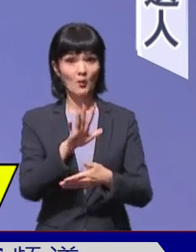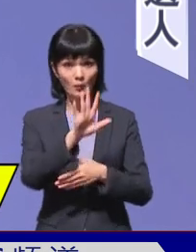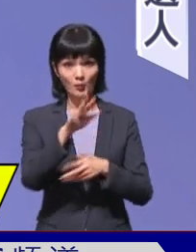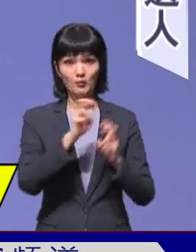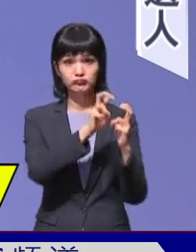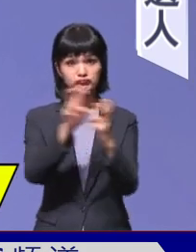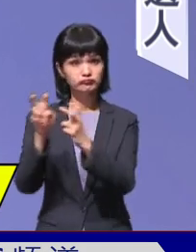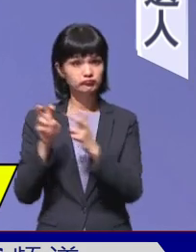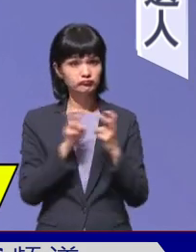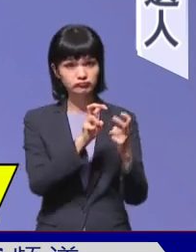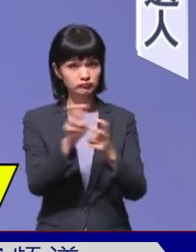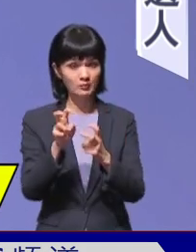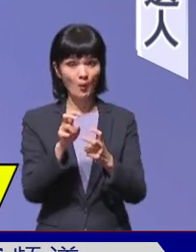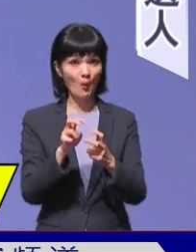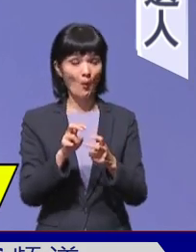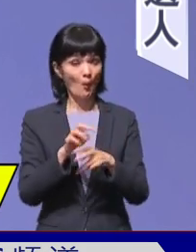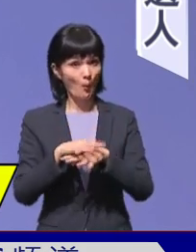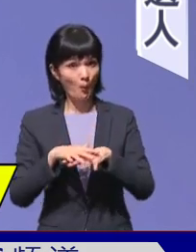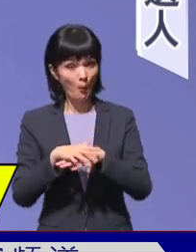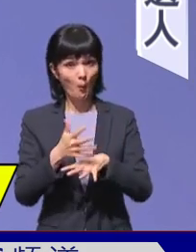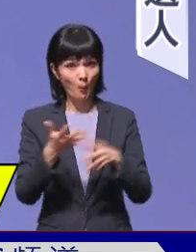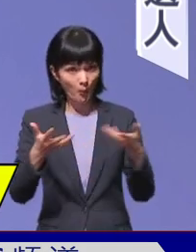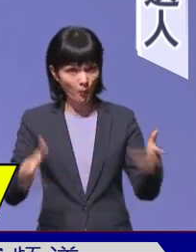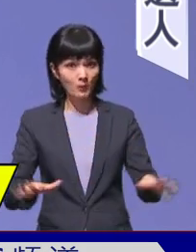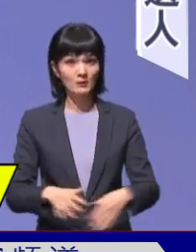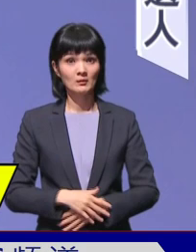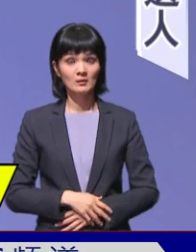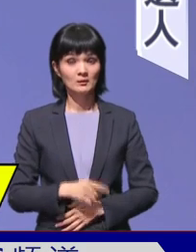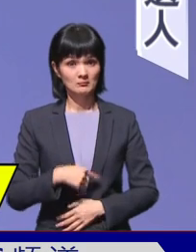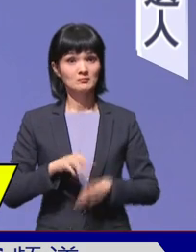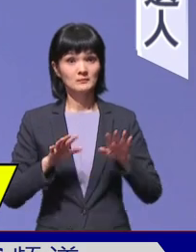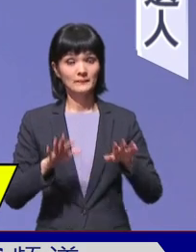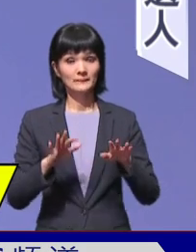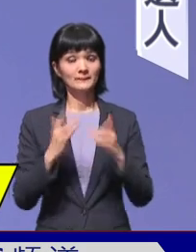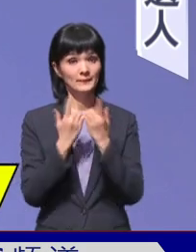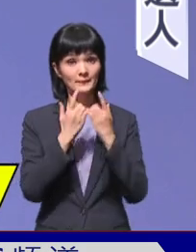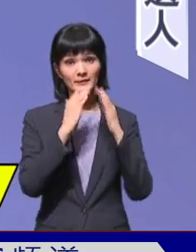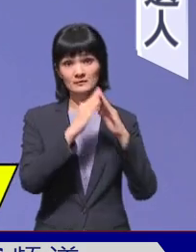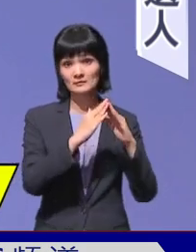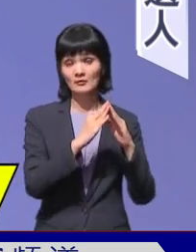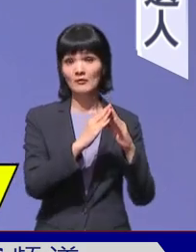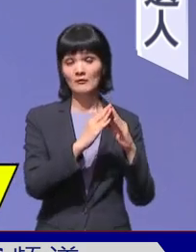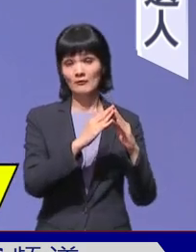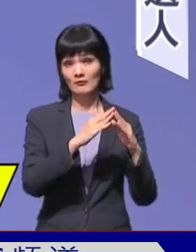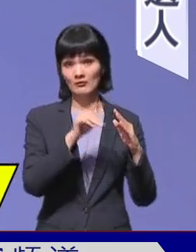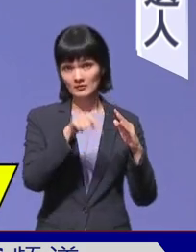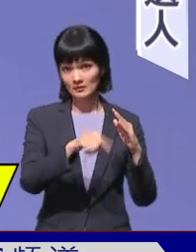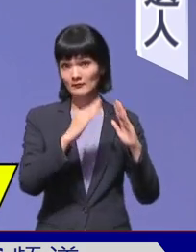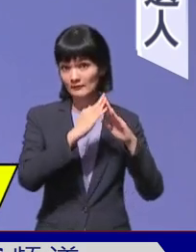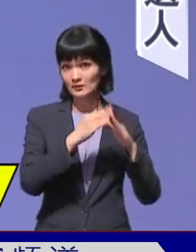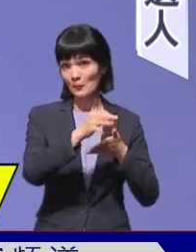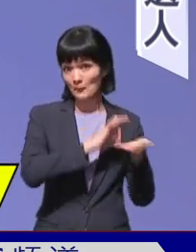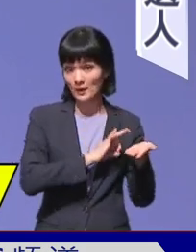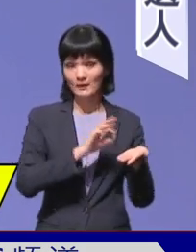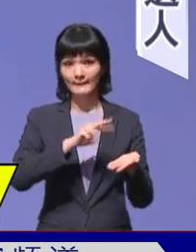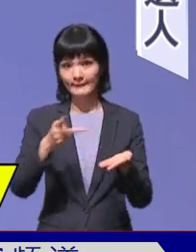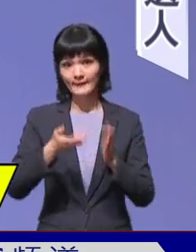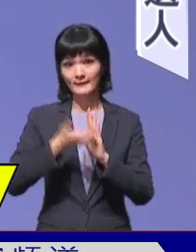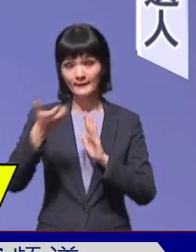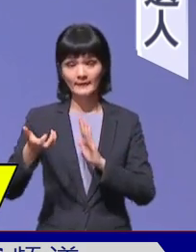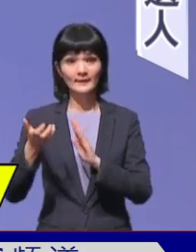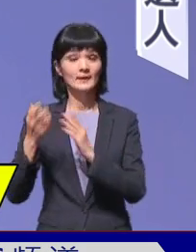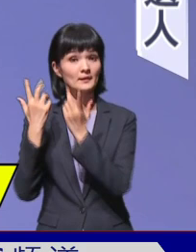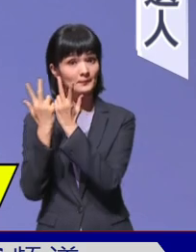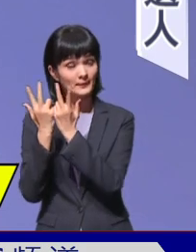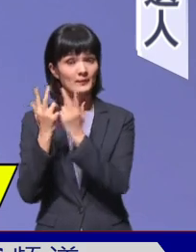网络，所以现在有非常多的人他把他在台北的房子卖掉到新北市或者是桃园市去居